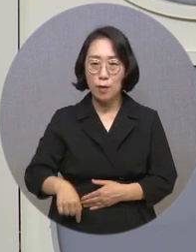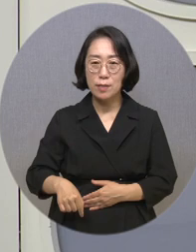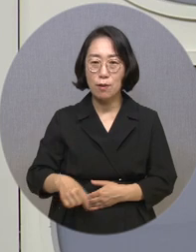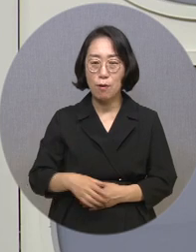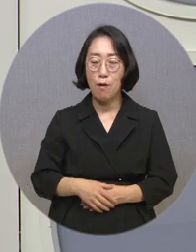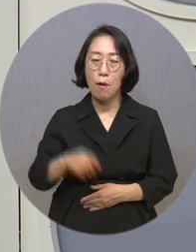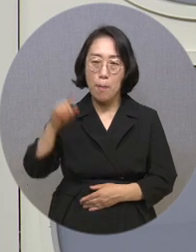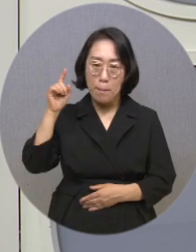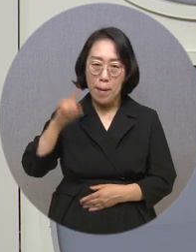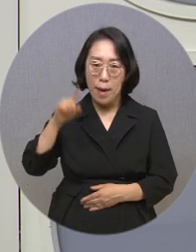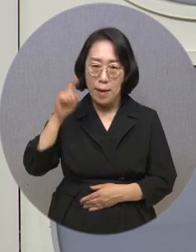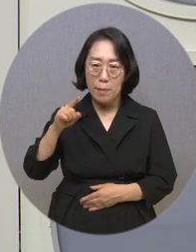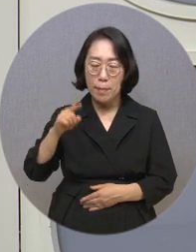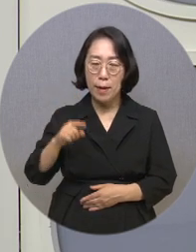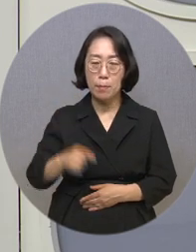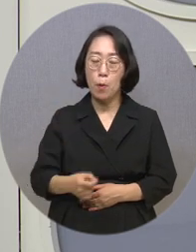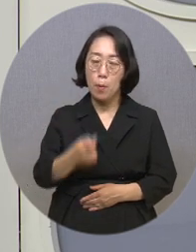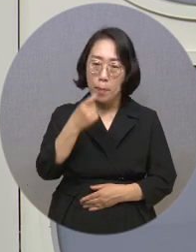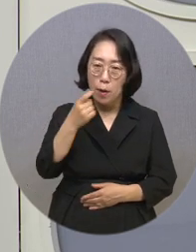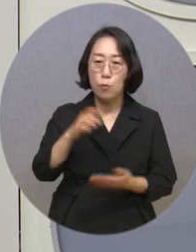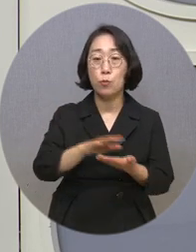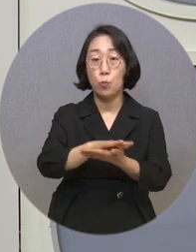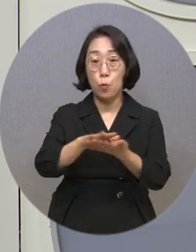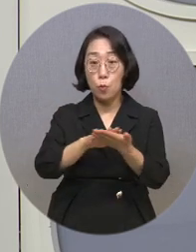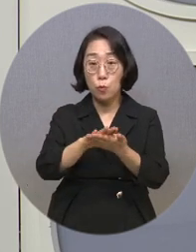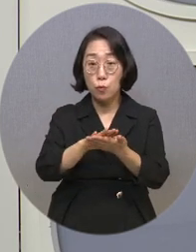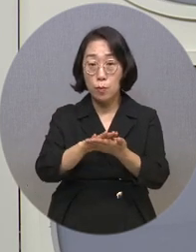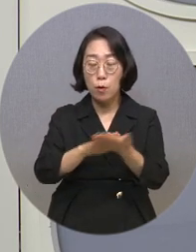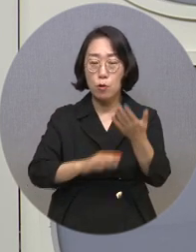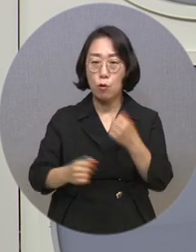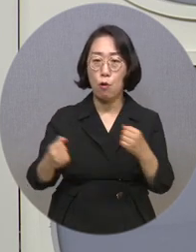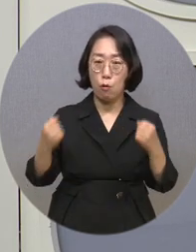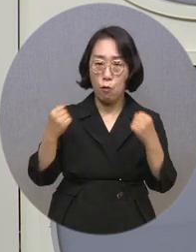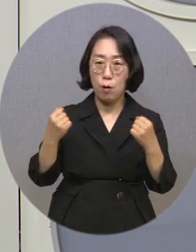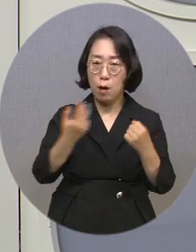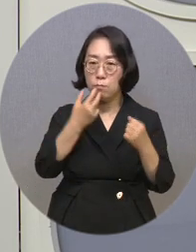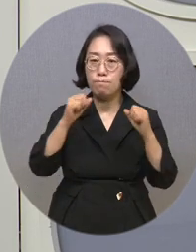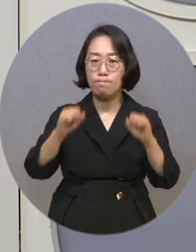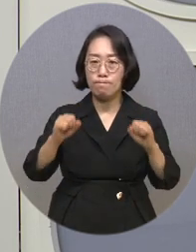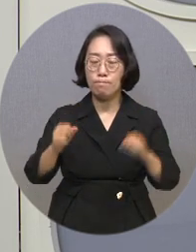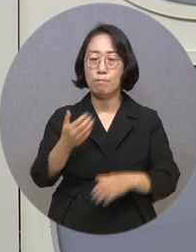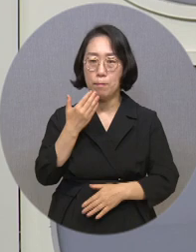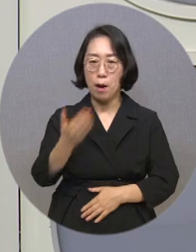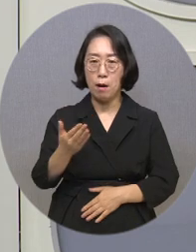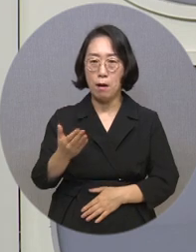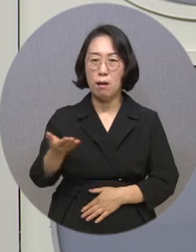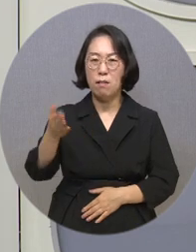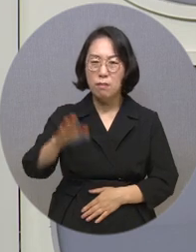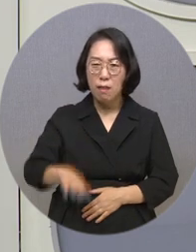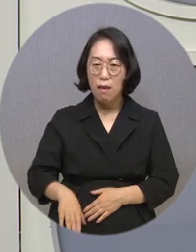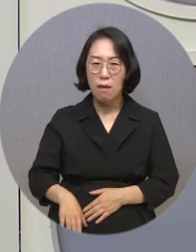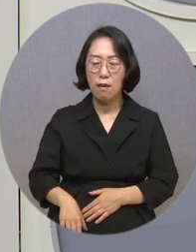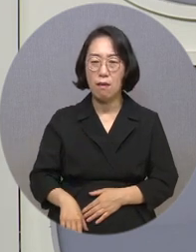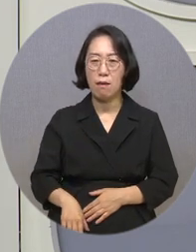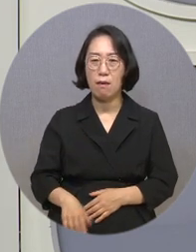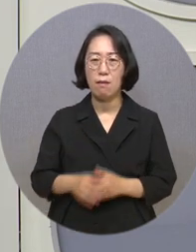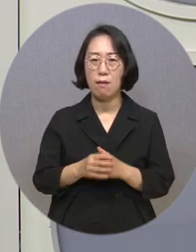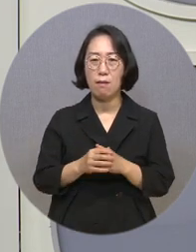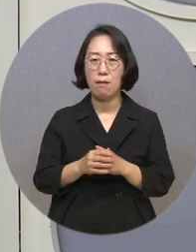규칙적인 생활하면서 프로그램을 해주고 하니까 더 건강하게 오래 살 수 있거든요. 근데 그렇게 안 하는 게